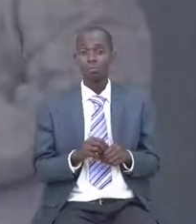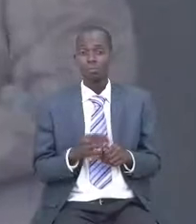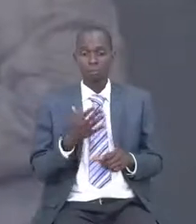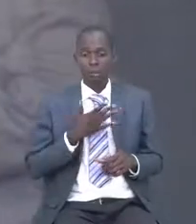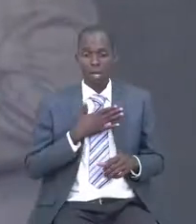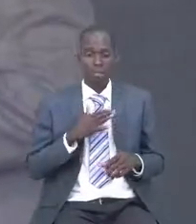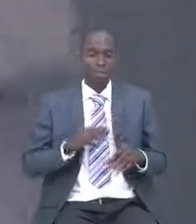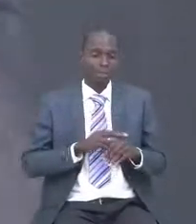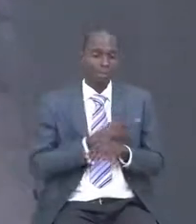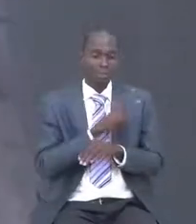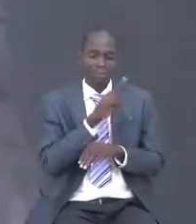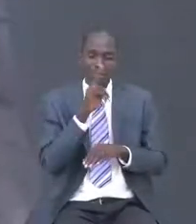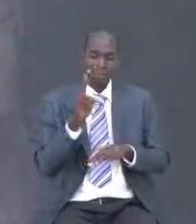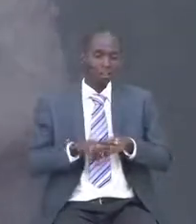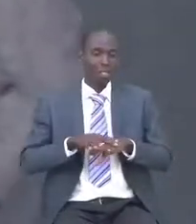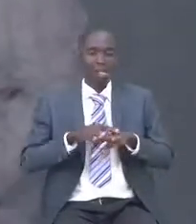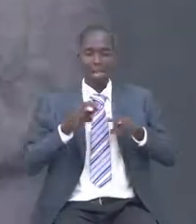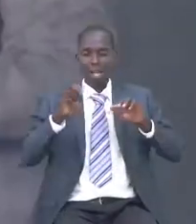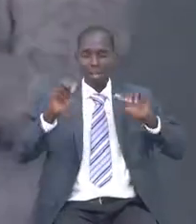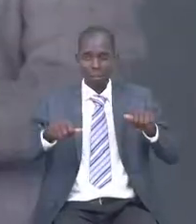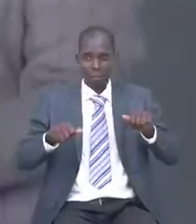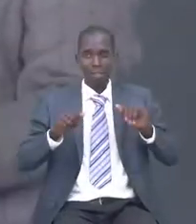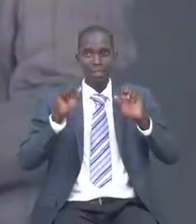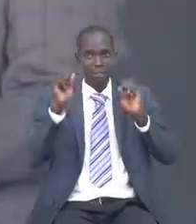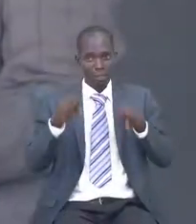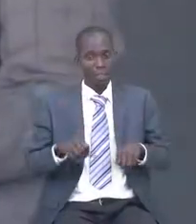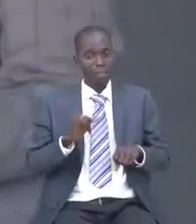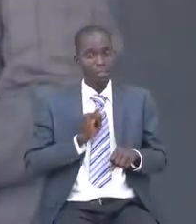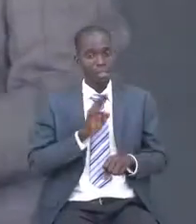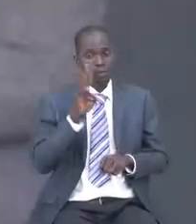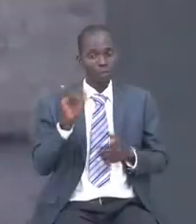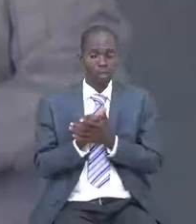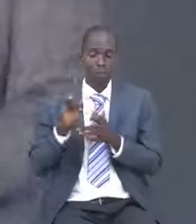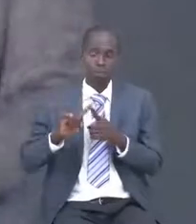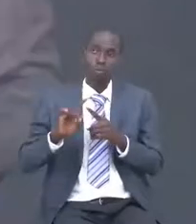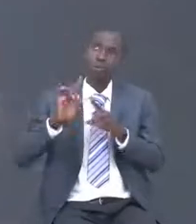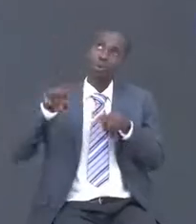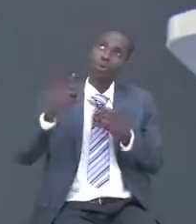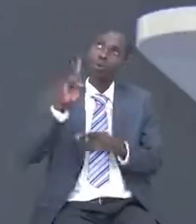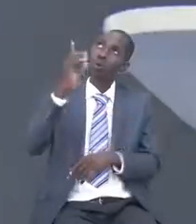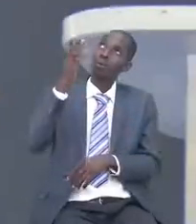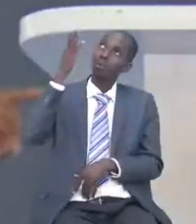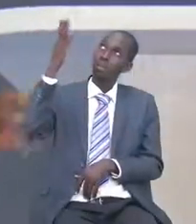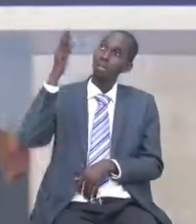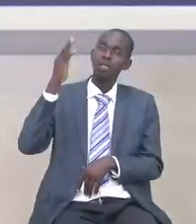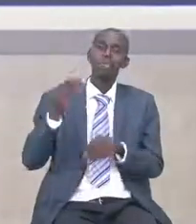Selon ma capacité naturelle, est-ce que je peux l'utiliser pour y arriver? Oui.